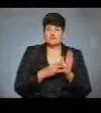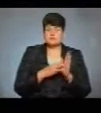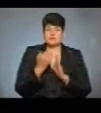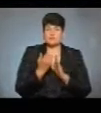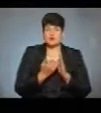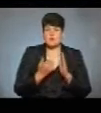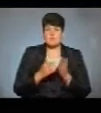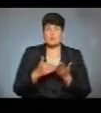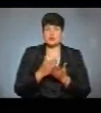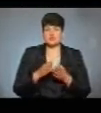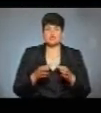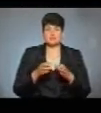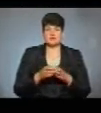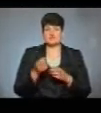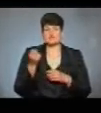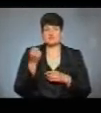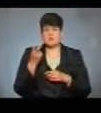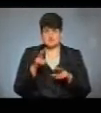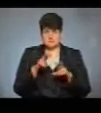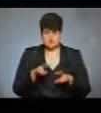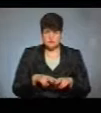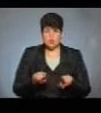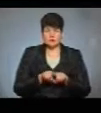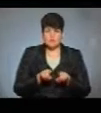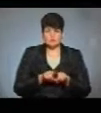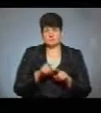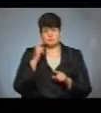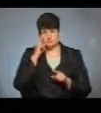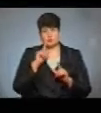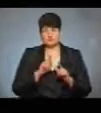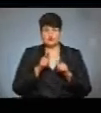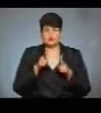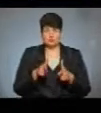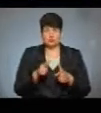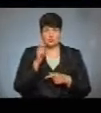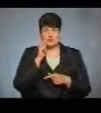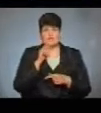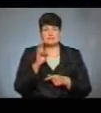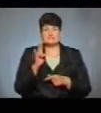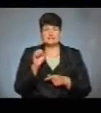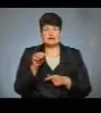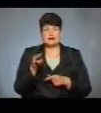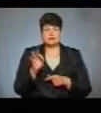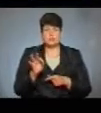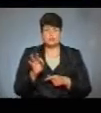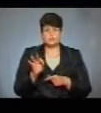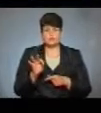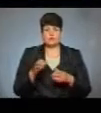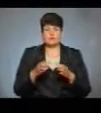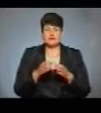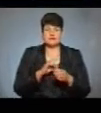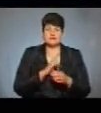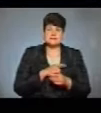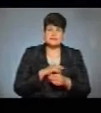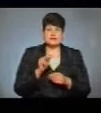програмах політичних партій із 12 аналізованих однакові позиції щодо вступу України в НАТО. Партії «Сила і честь»,